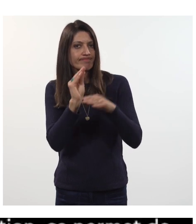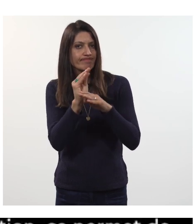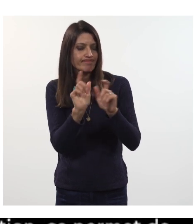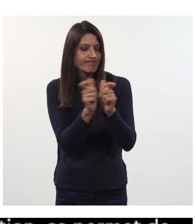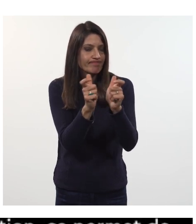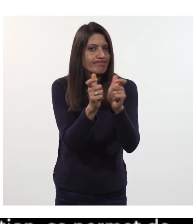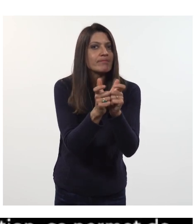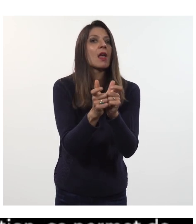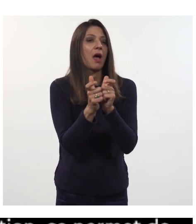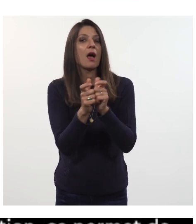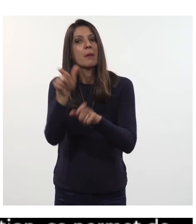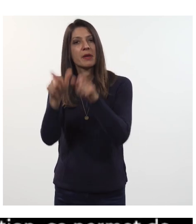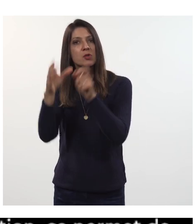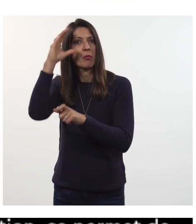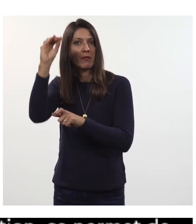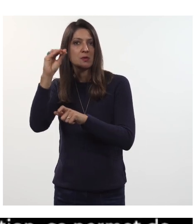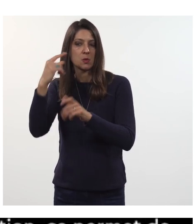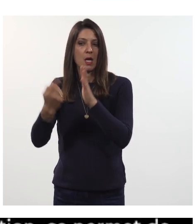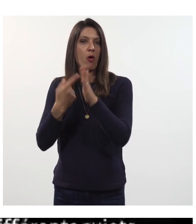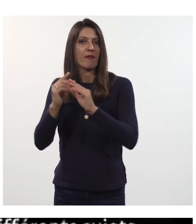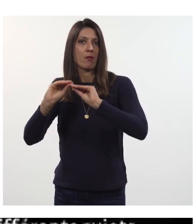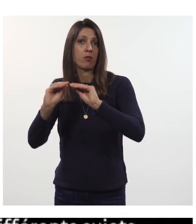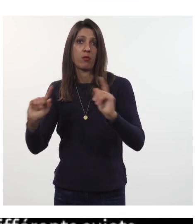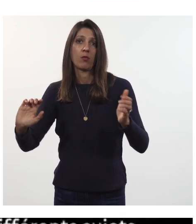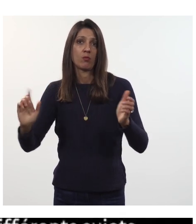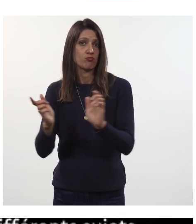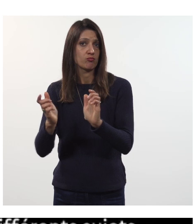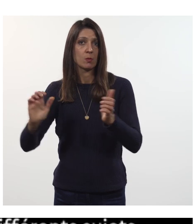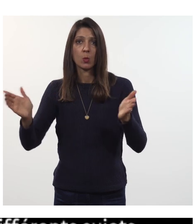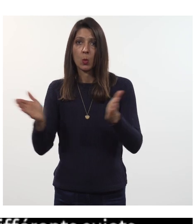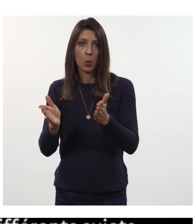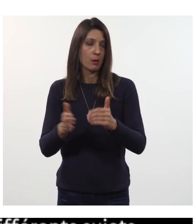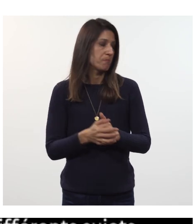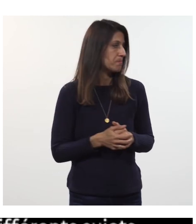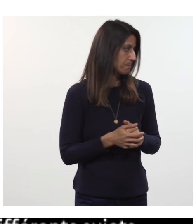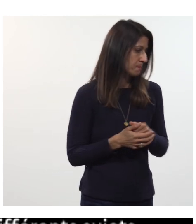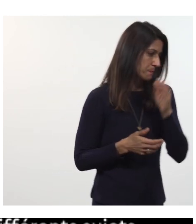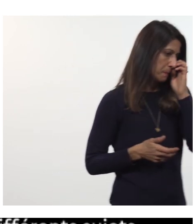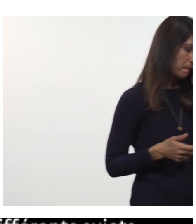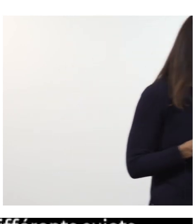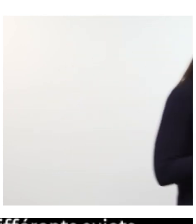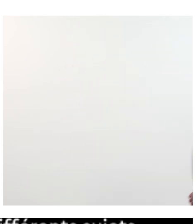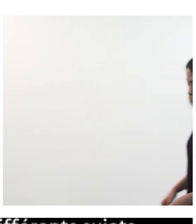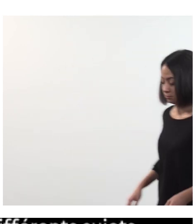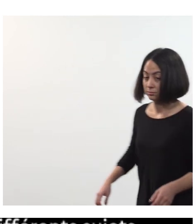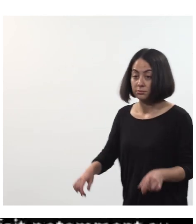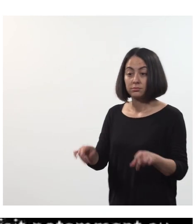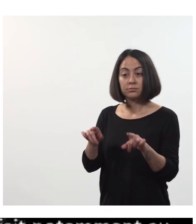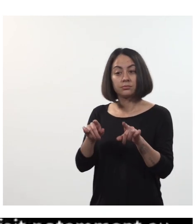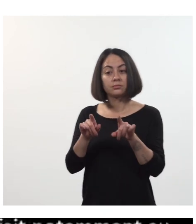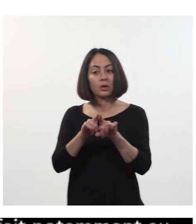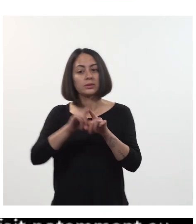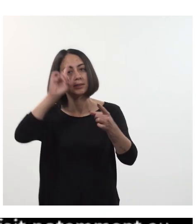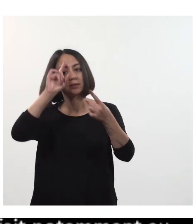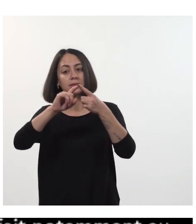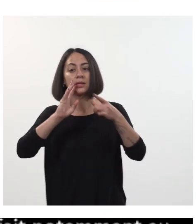des temps un peu plus courts les professionnels. Ça peut être aussi par le biais de webinaires. Pareil, dans le cadre de la semaine de la